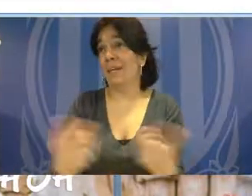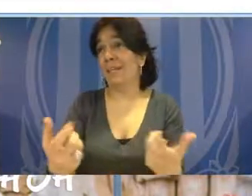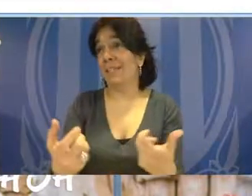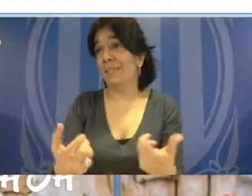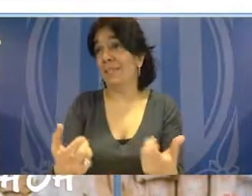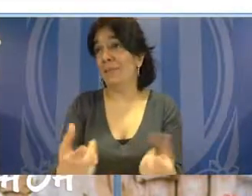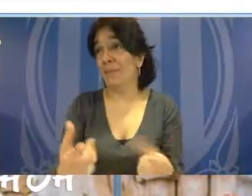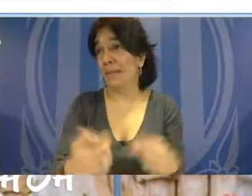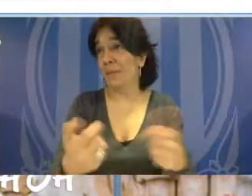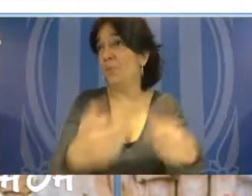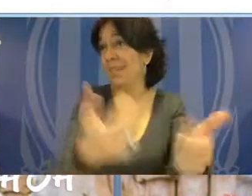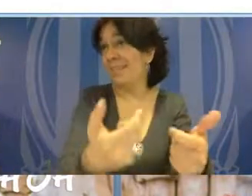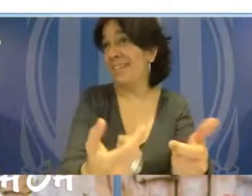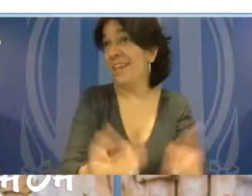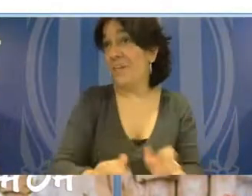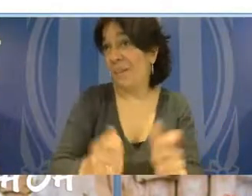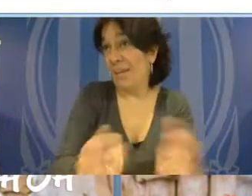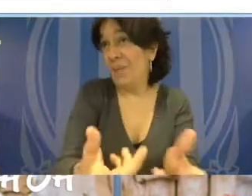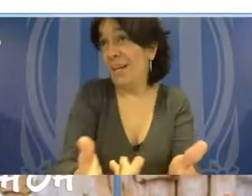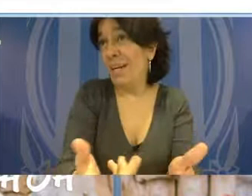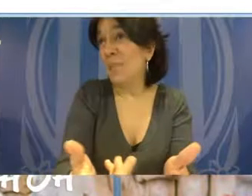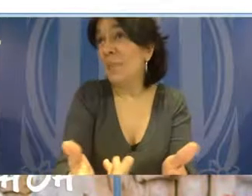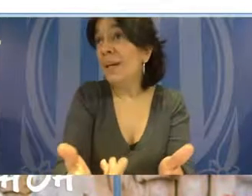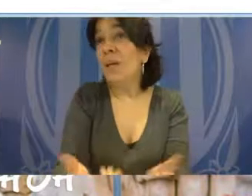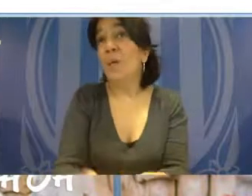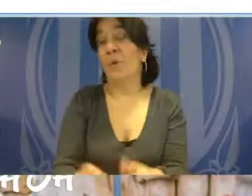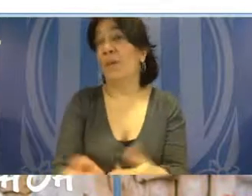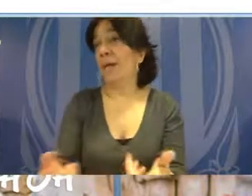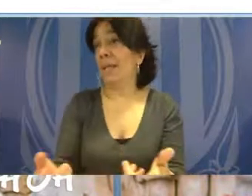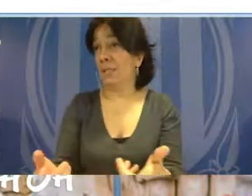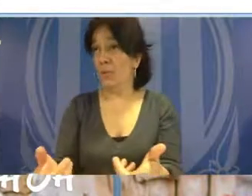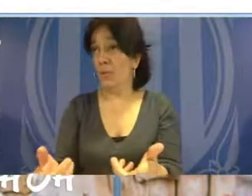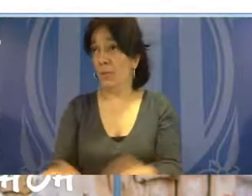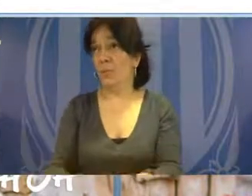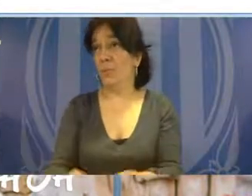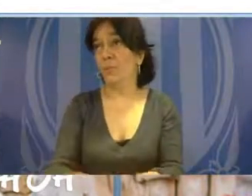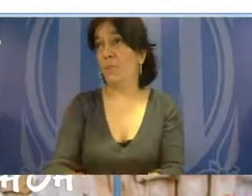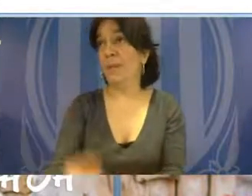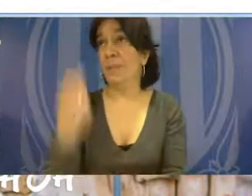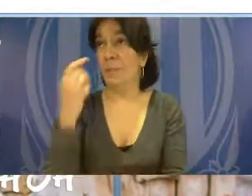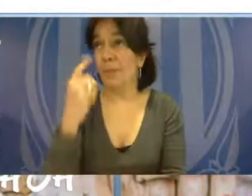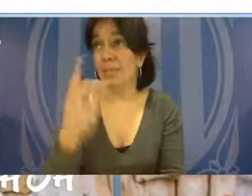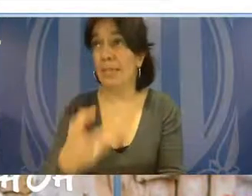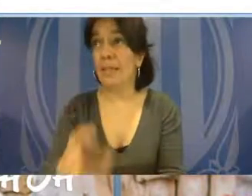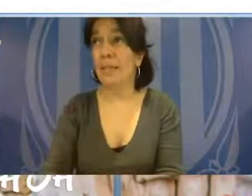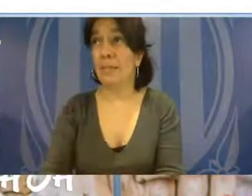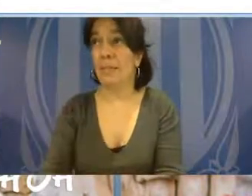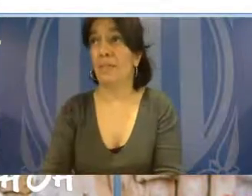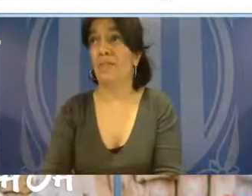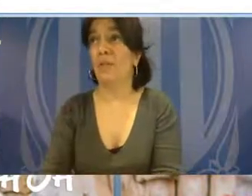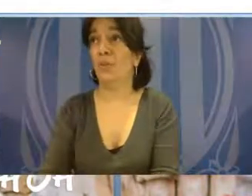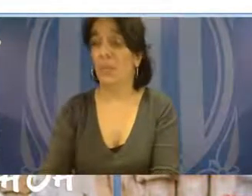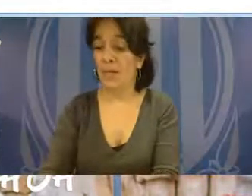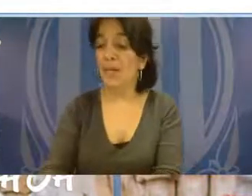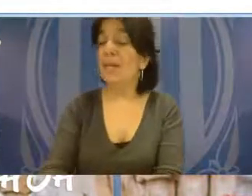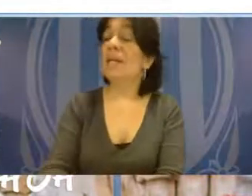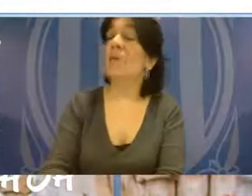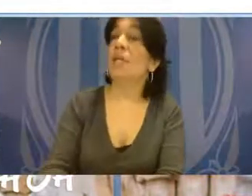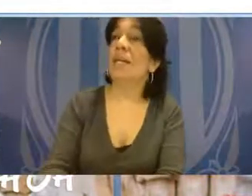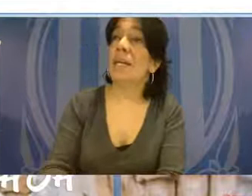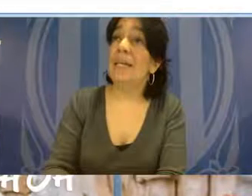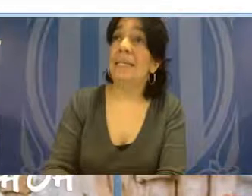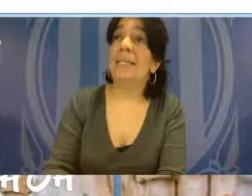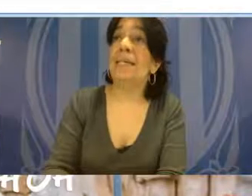de manera accessible perquè puguis fer-ho en aquell moment, però de vegades no. Llavors, si programes, també vas seguint que s'hagi fet tot bé.